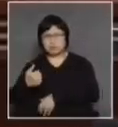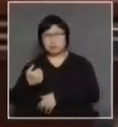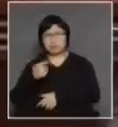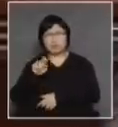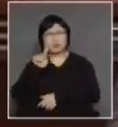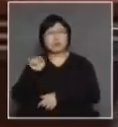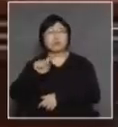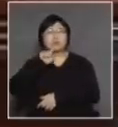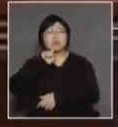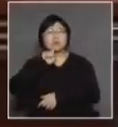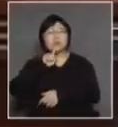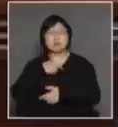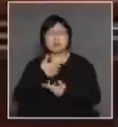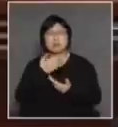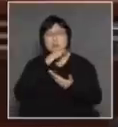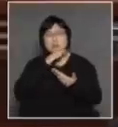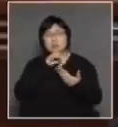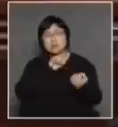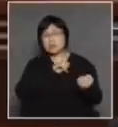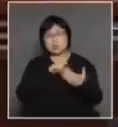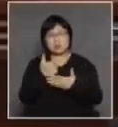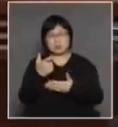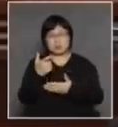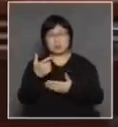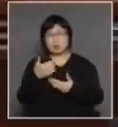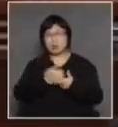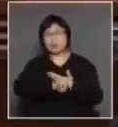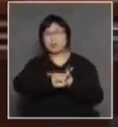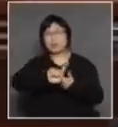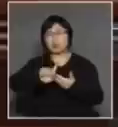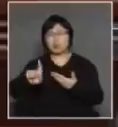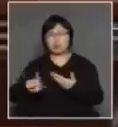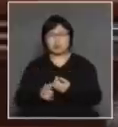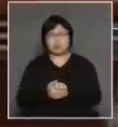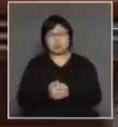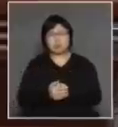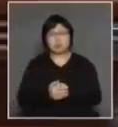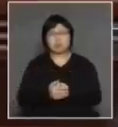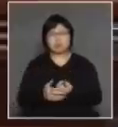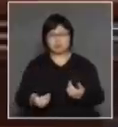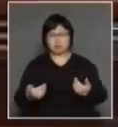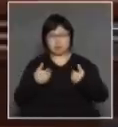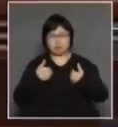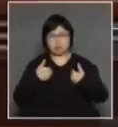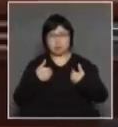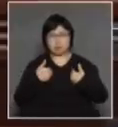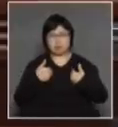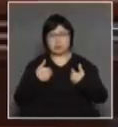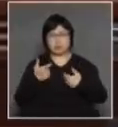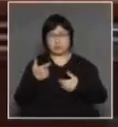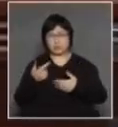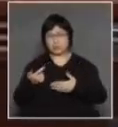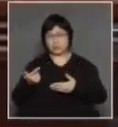問題。主席，一會兒我們可以探討一下那些錢去了哪裡。 但對我嚟講，大部分嘅錢